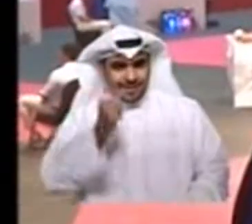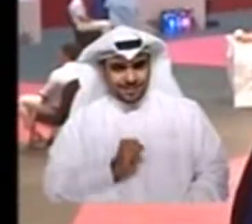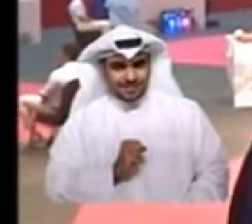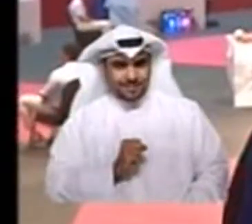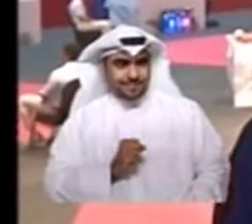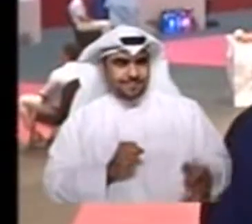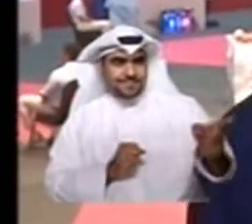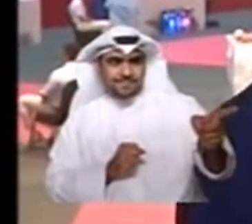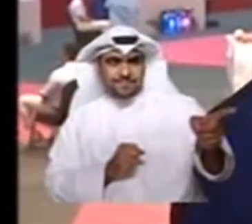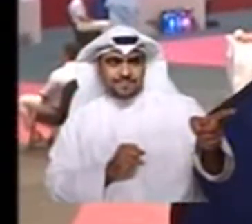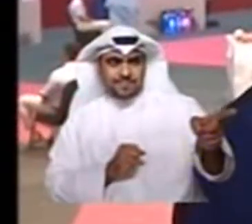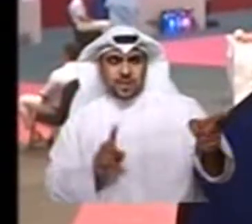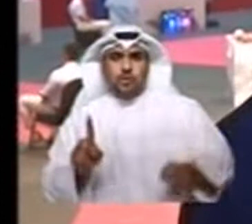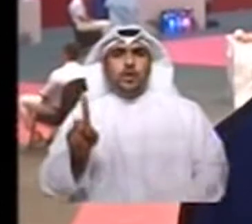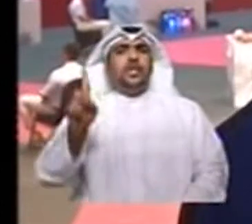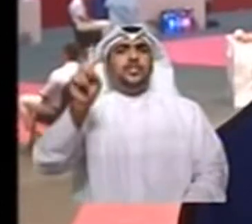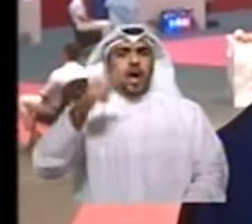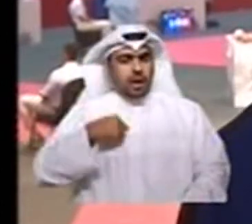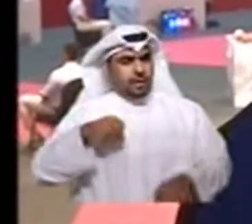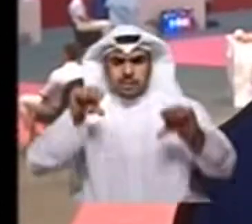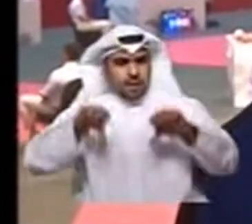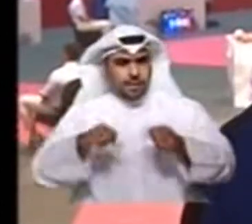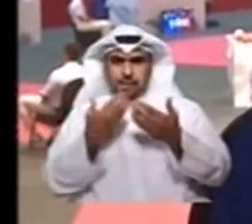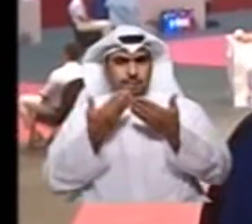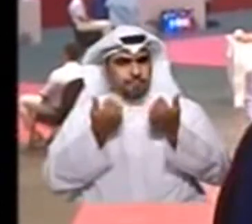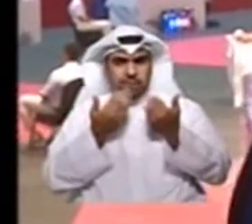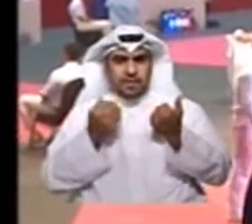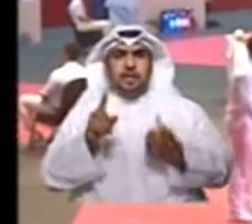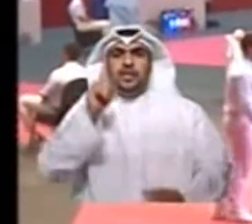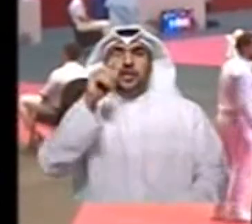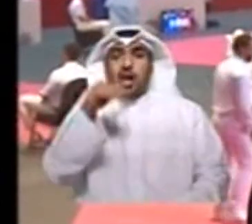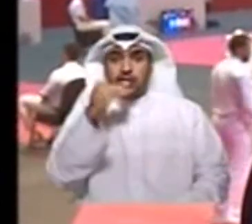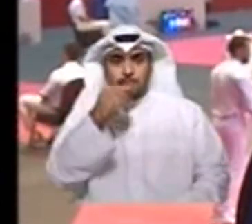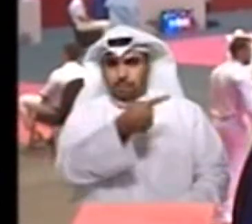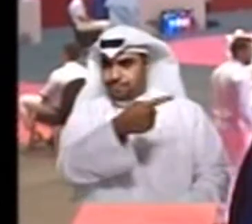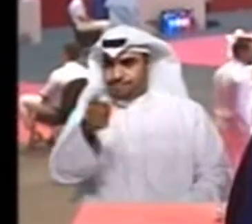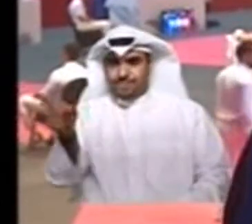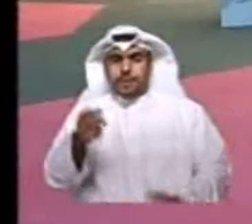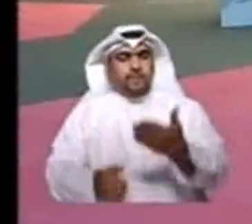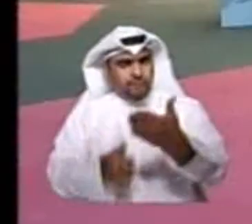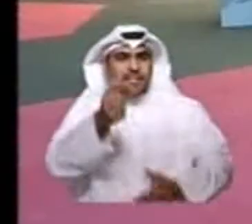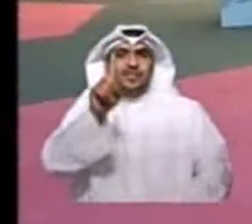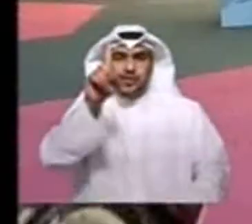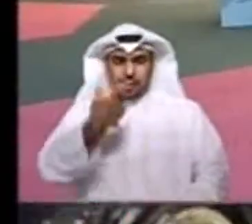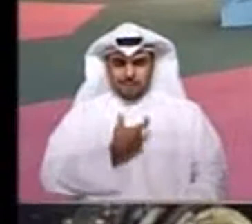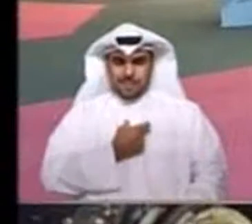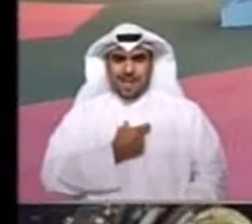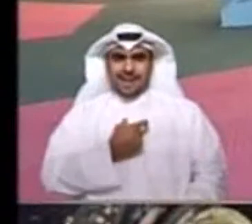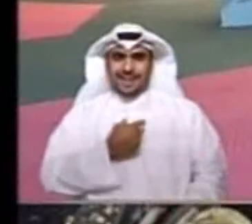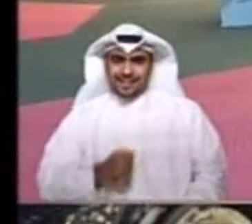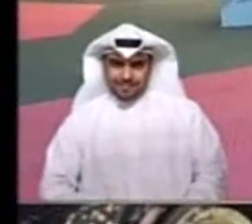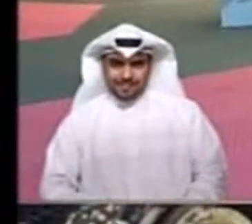ثابتين وجودها الكويت، والحمد لله إن شاء الله قدها الشباب الباجي والميداليات ان شاء الله. بخطوات